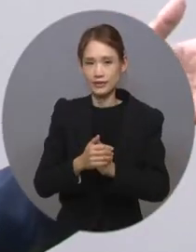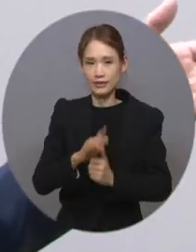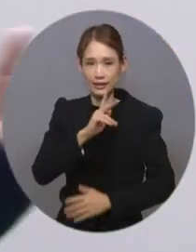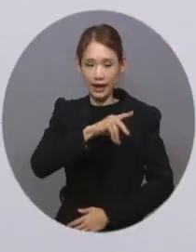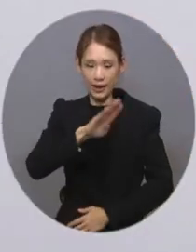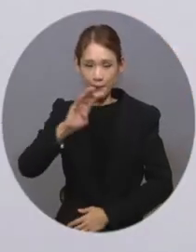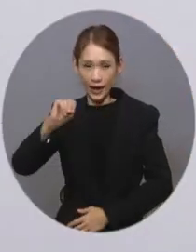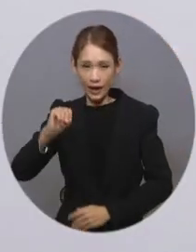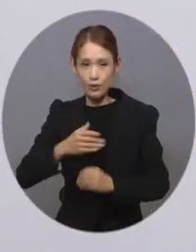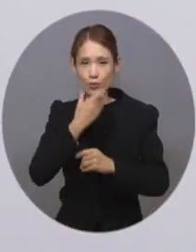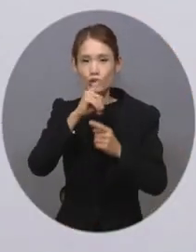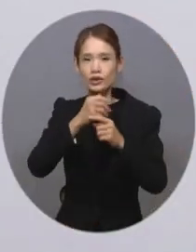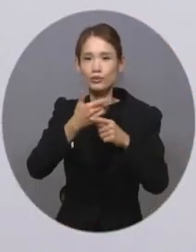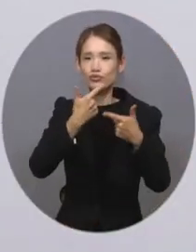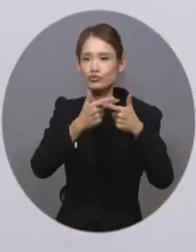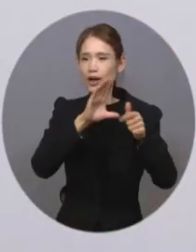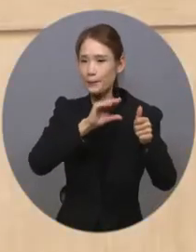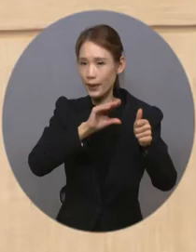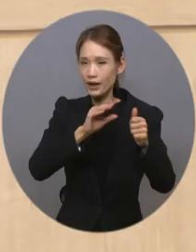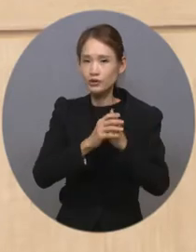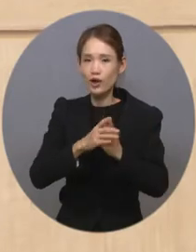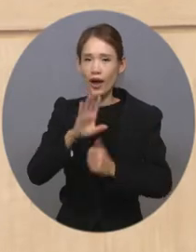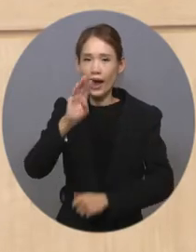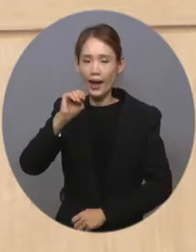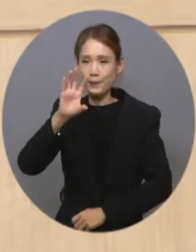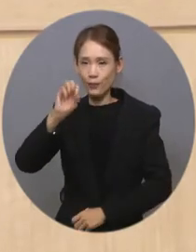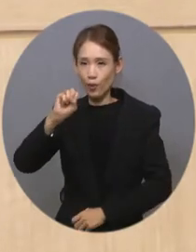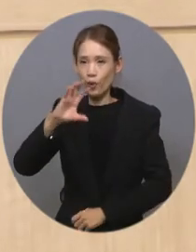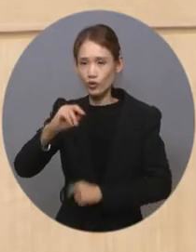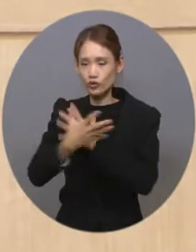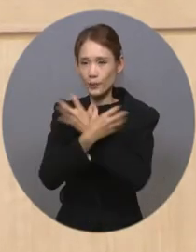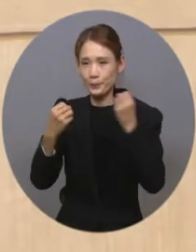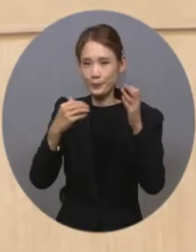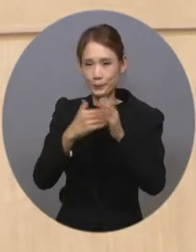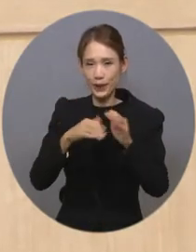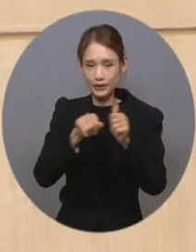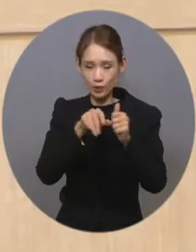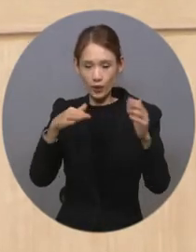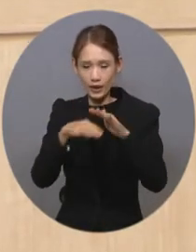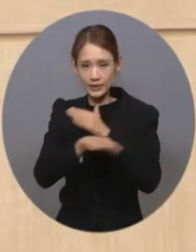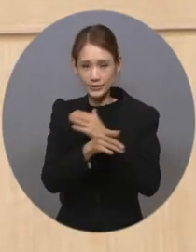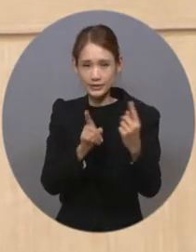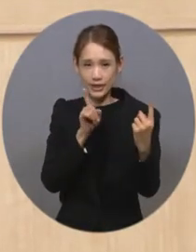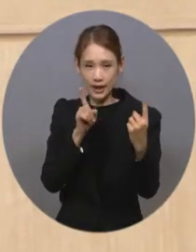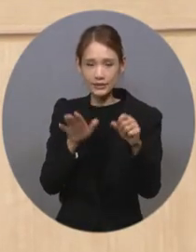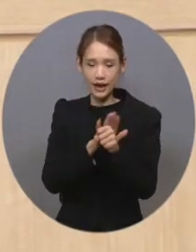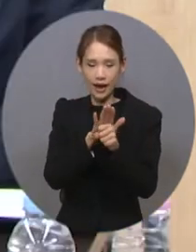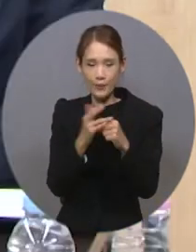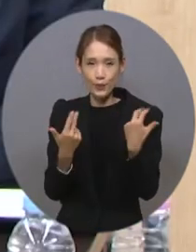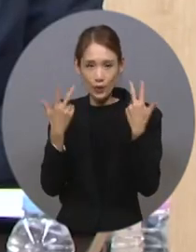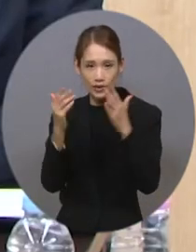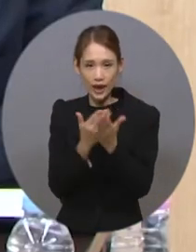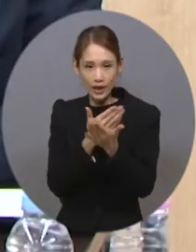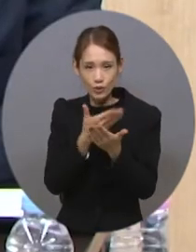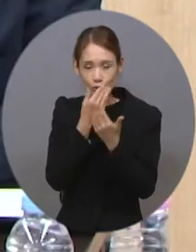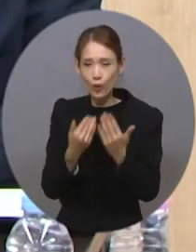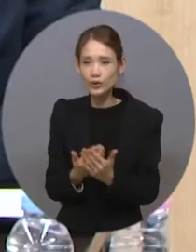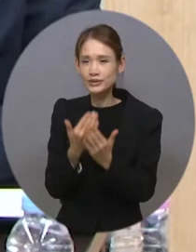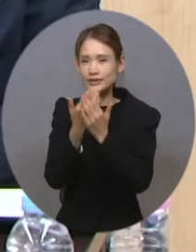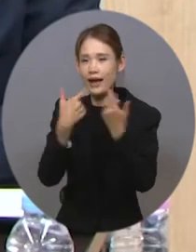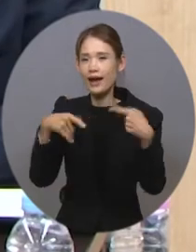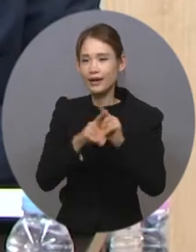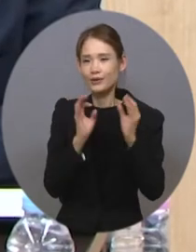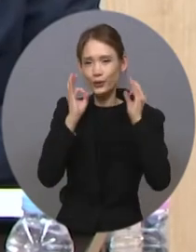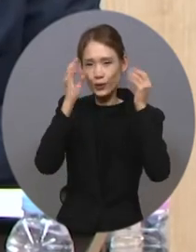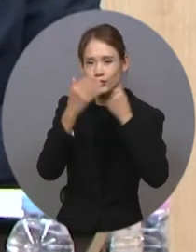kmi 는 복지 tv 부상 방송과 mou 를 체결하면서 소외계층을 대상으로 사람과 봉사 나눔 과 복지증진에 서로 노력하고